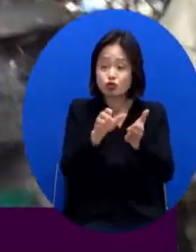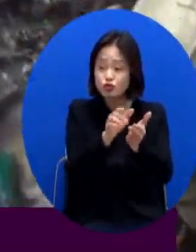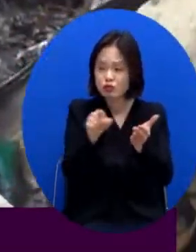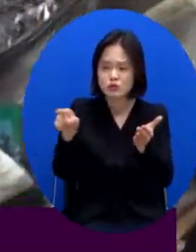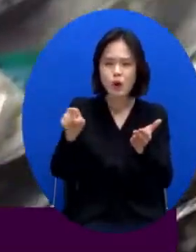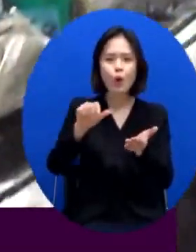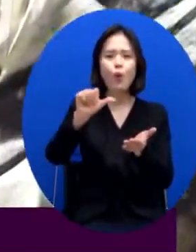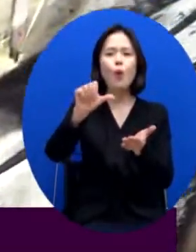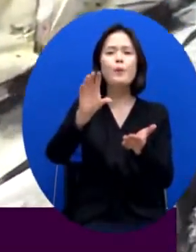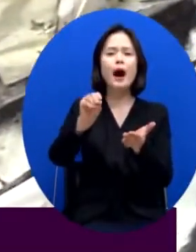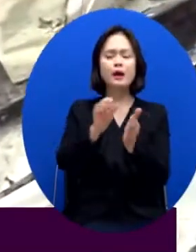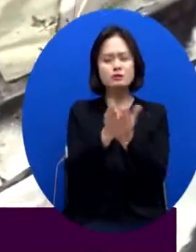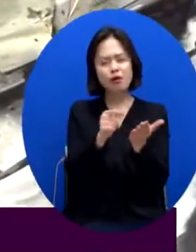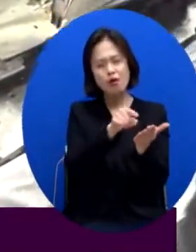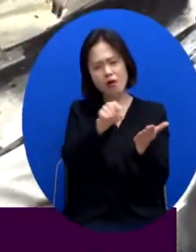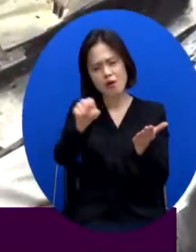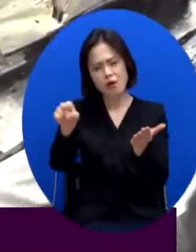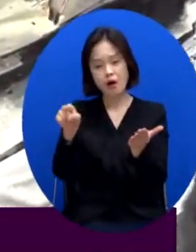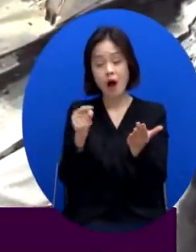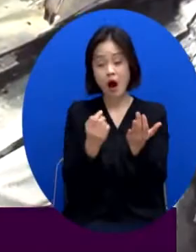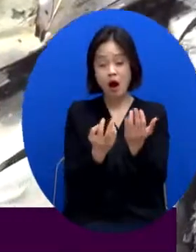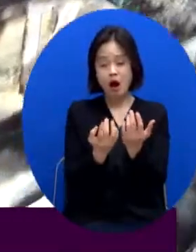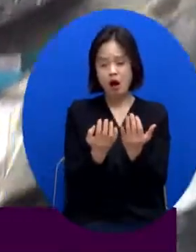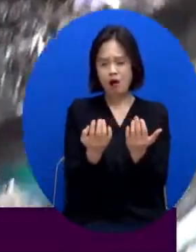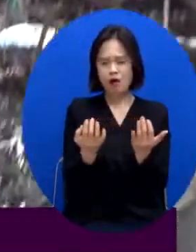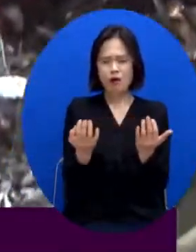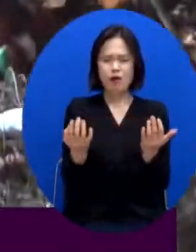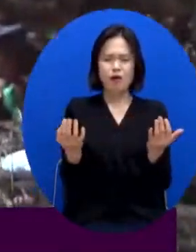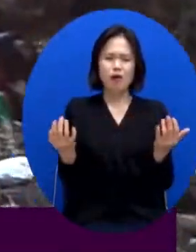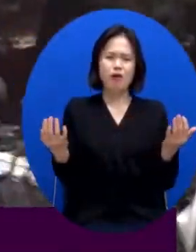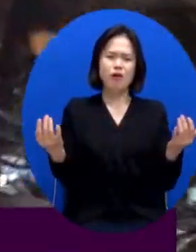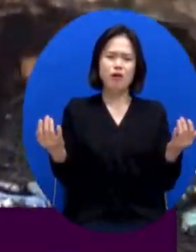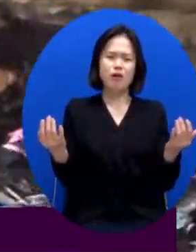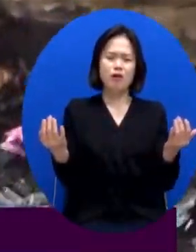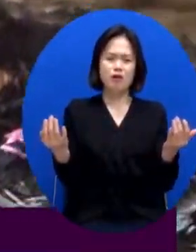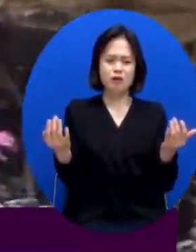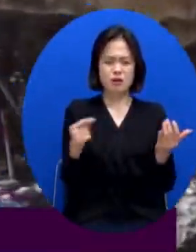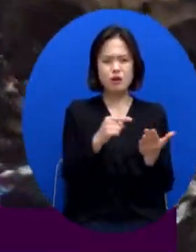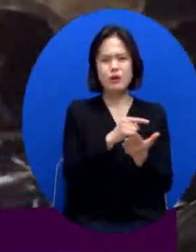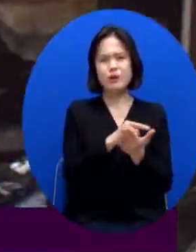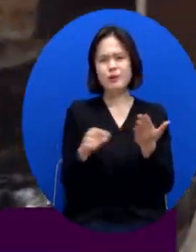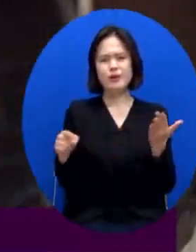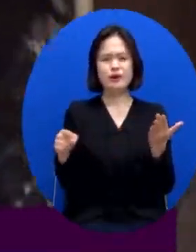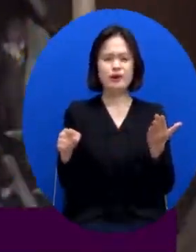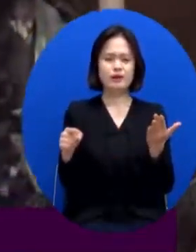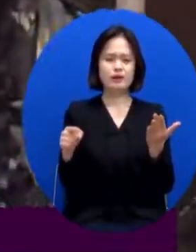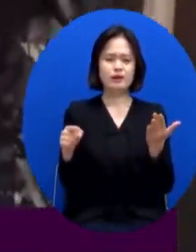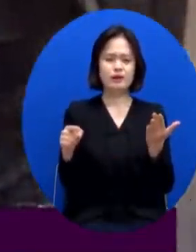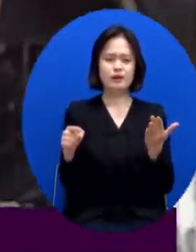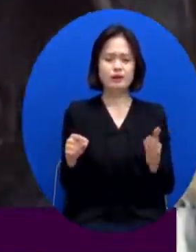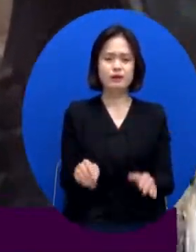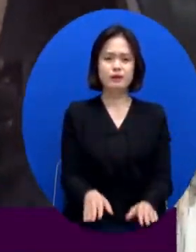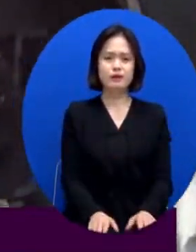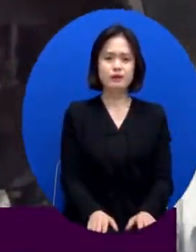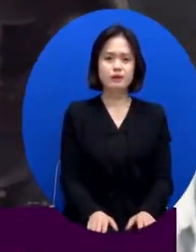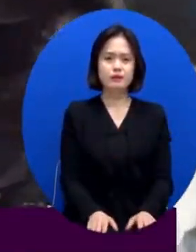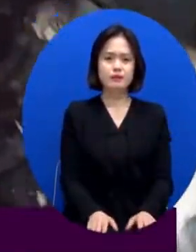밑에 보시면 많은 책들이 다 타버린 모습을 또 확인을 할 수가